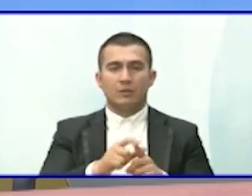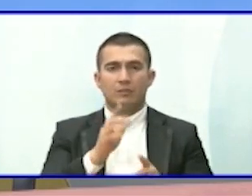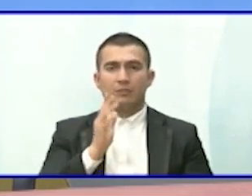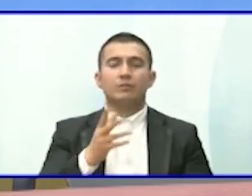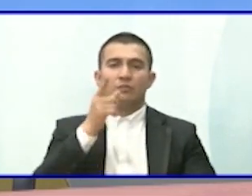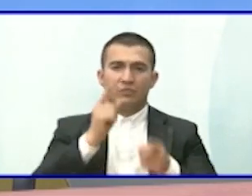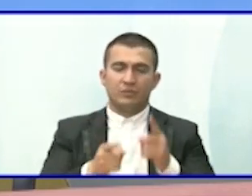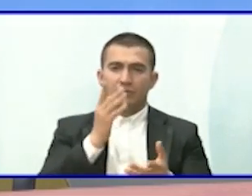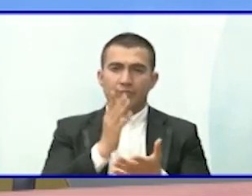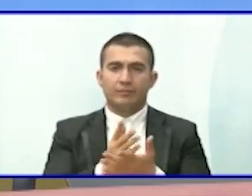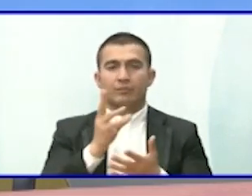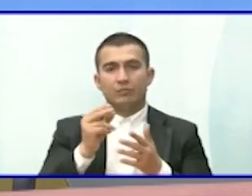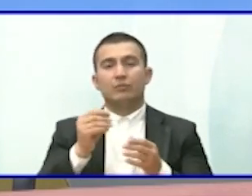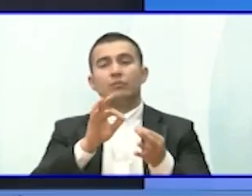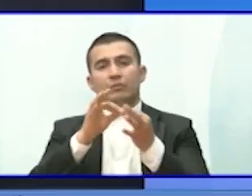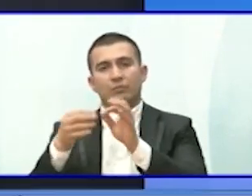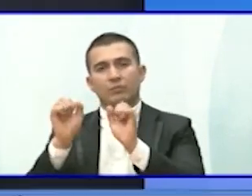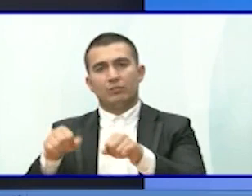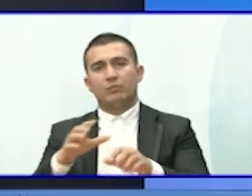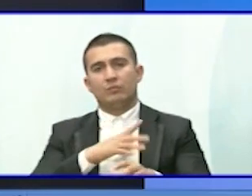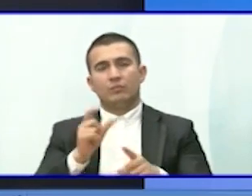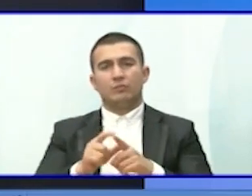естественно слова восхищаюсь